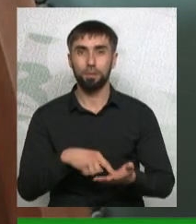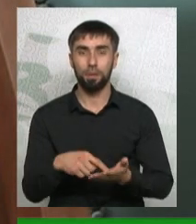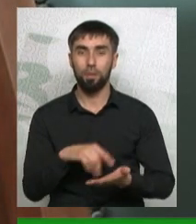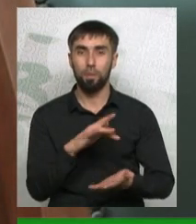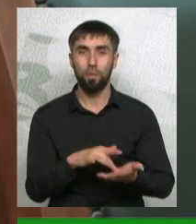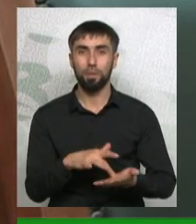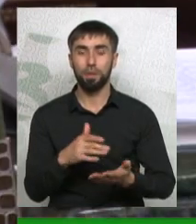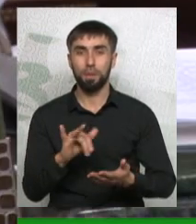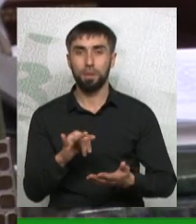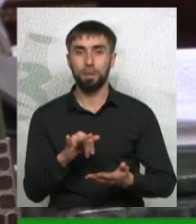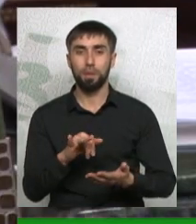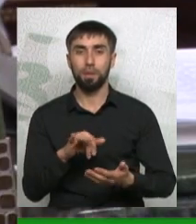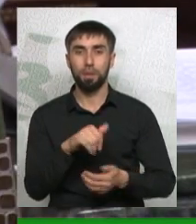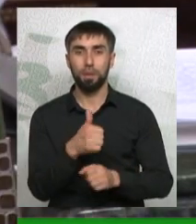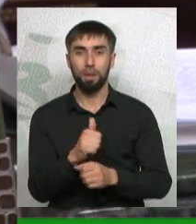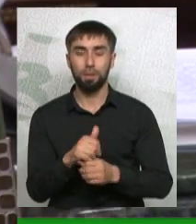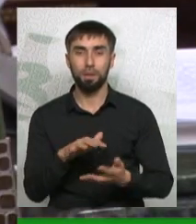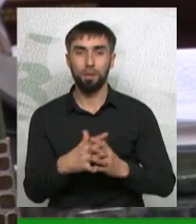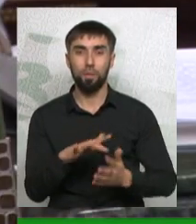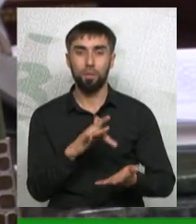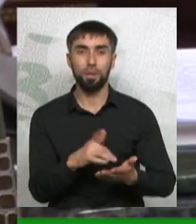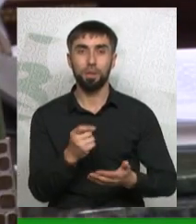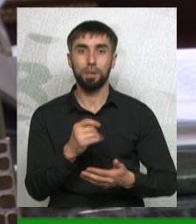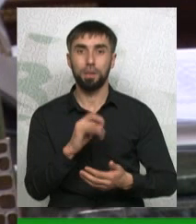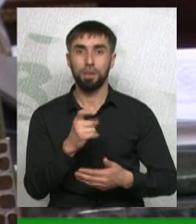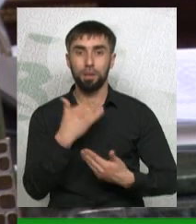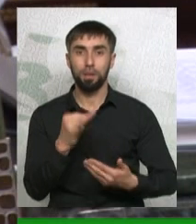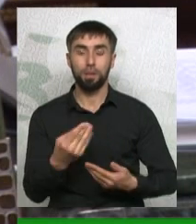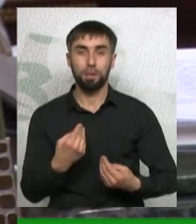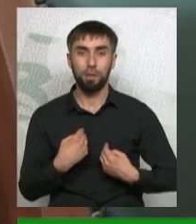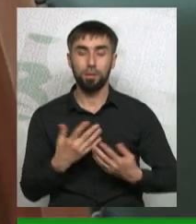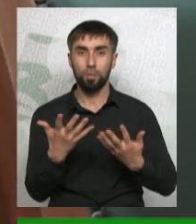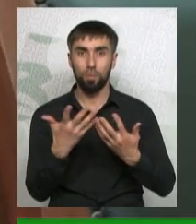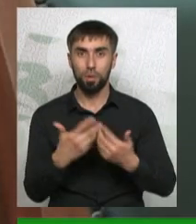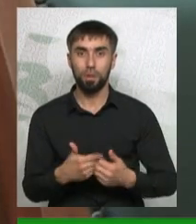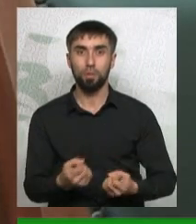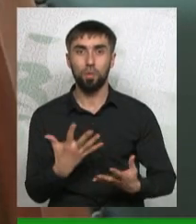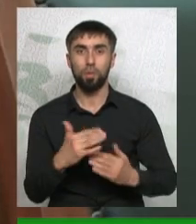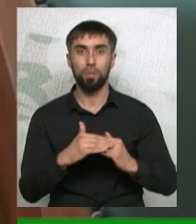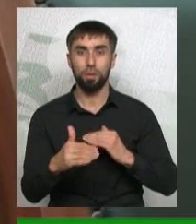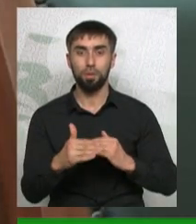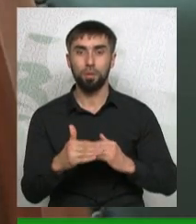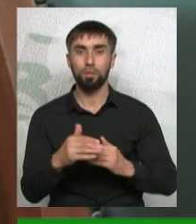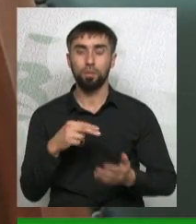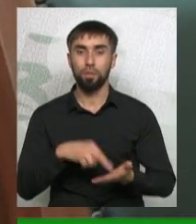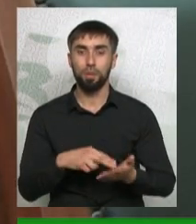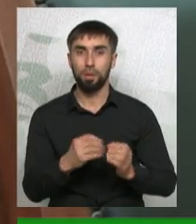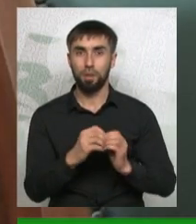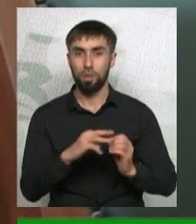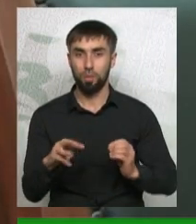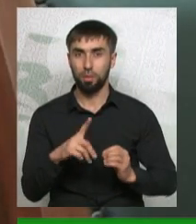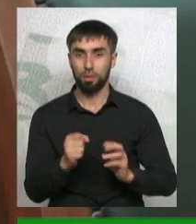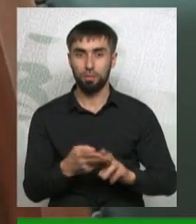с главами сельских поселений или городов, где нет их, и давайте посчитайте, сколько площадка обходится. 10 миллионов